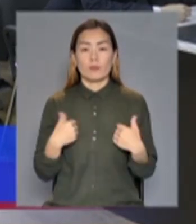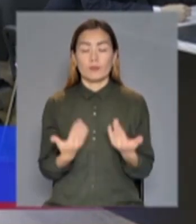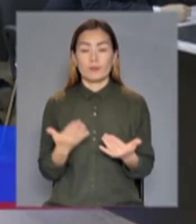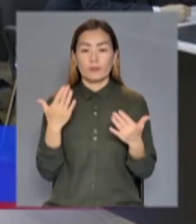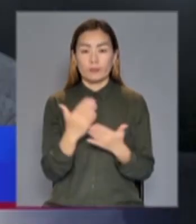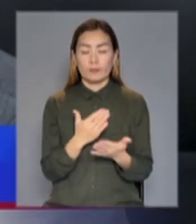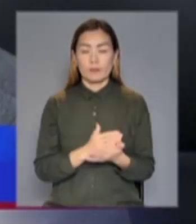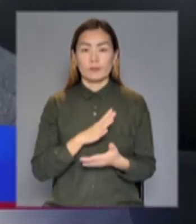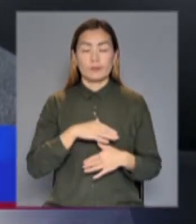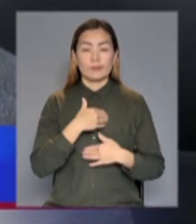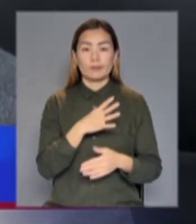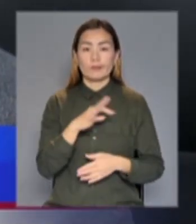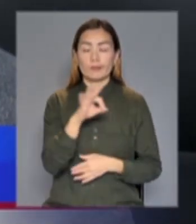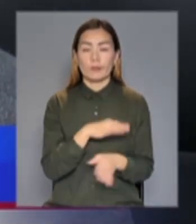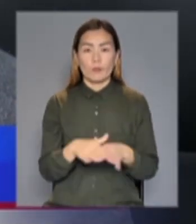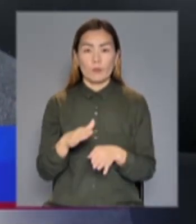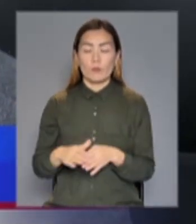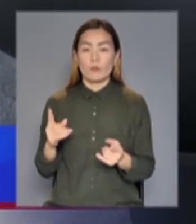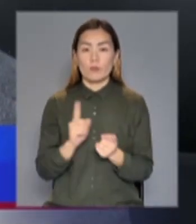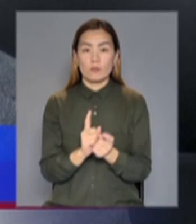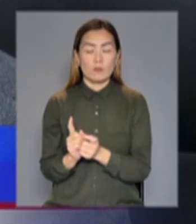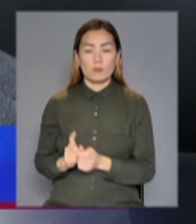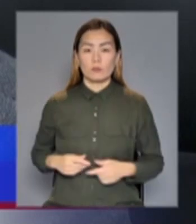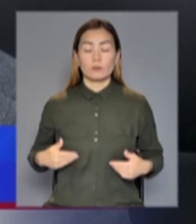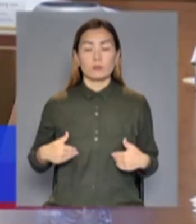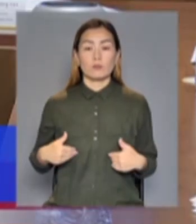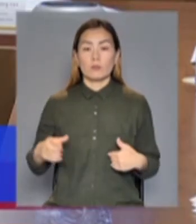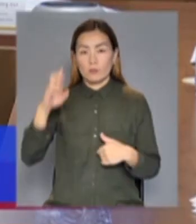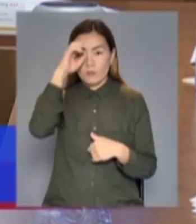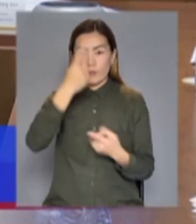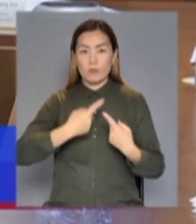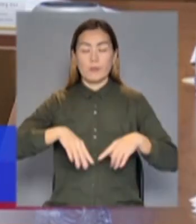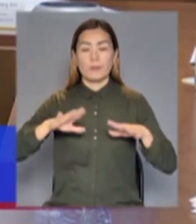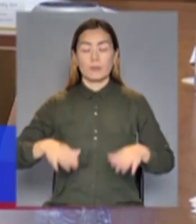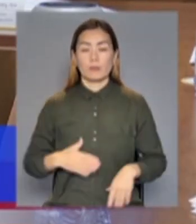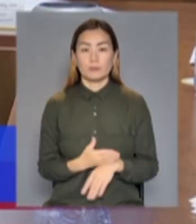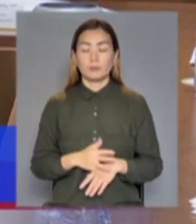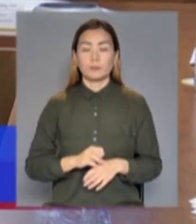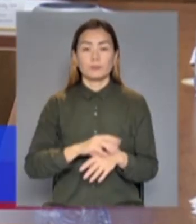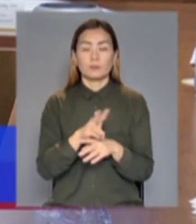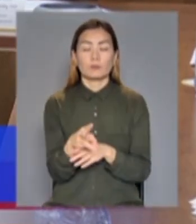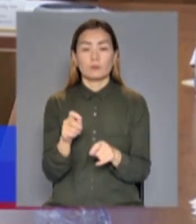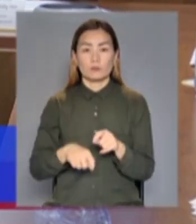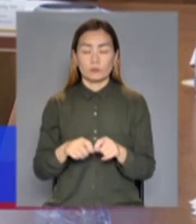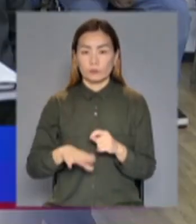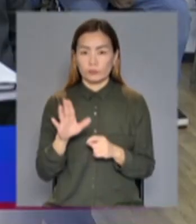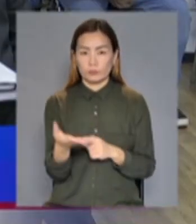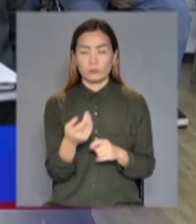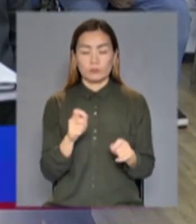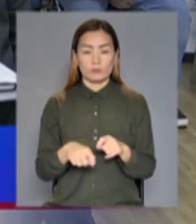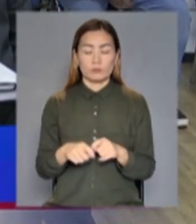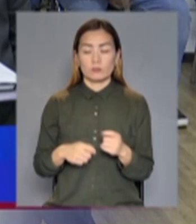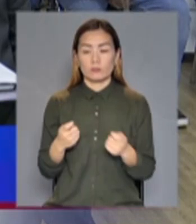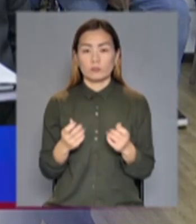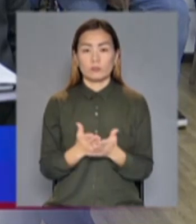по этике дали рекомендации по реализации борьбы с коррупцией в государственных учреждениях и обеспечение контроля за соблюдением